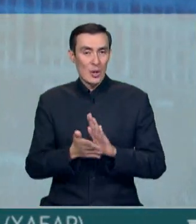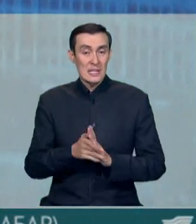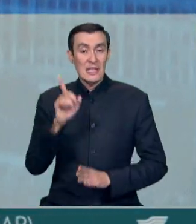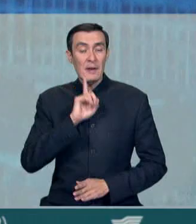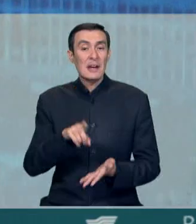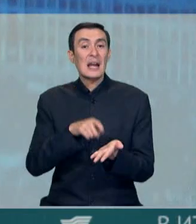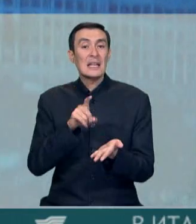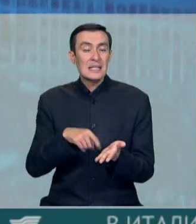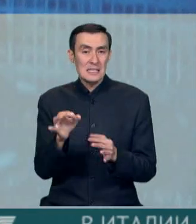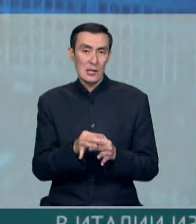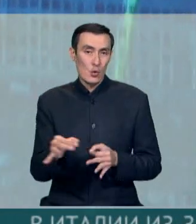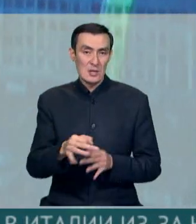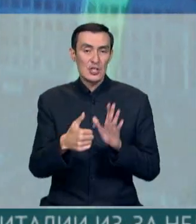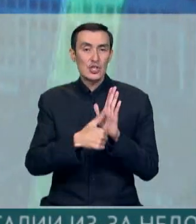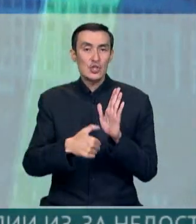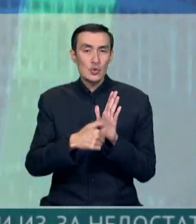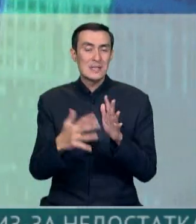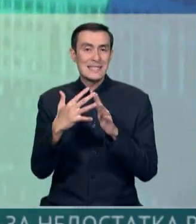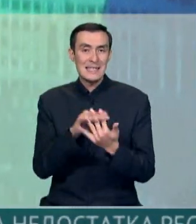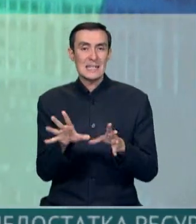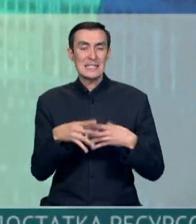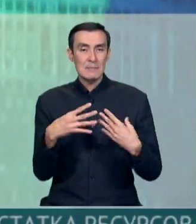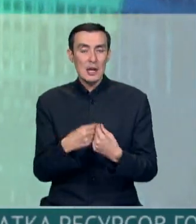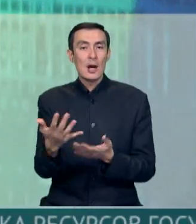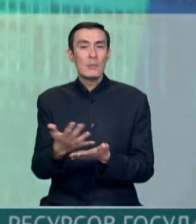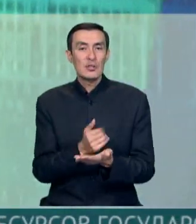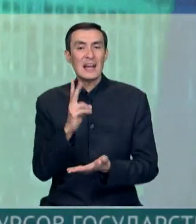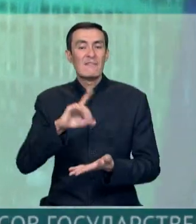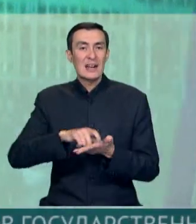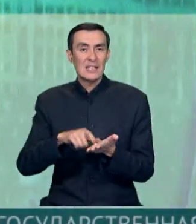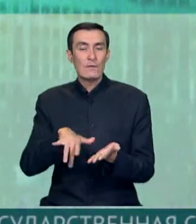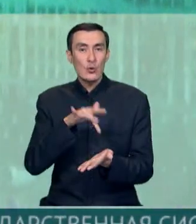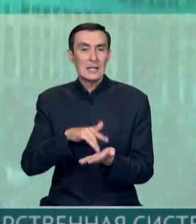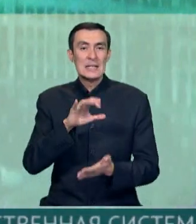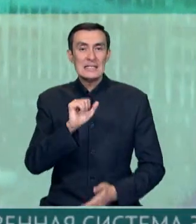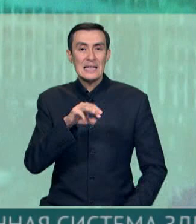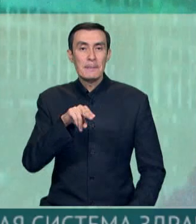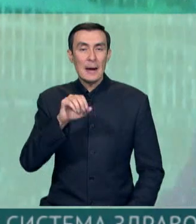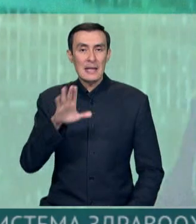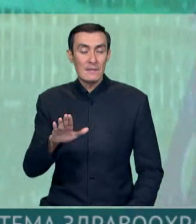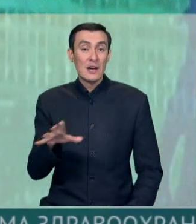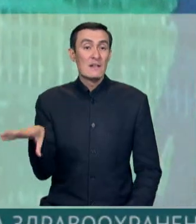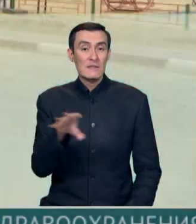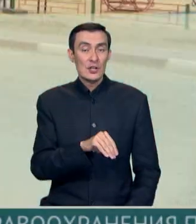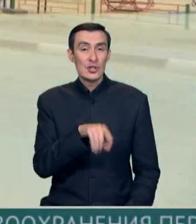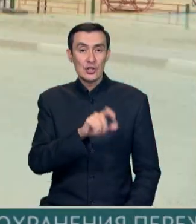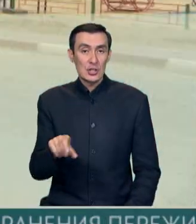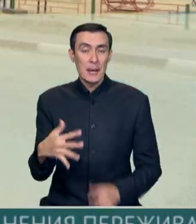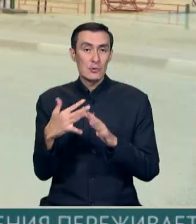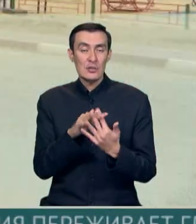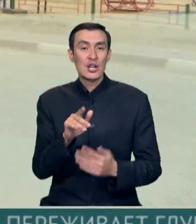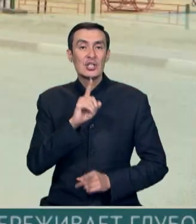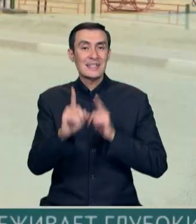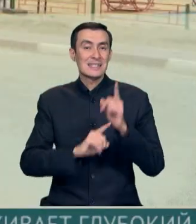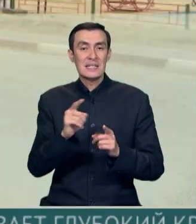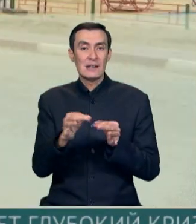тем временем в Карагандинской области почти 600 сельских семей получили квартиры в городе Сатпаев. Все они жители поселков